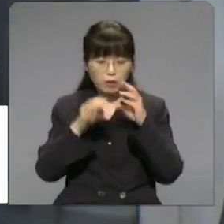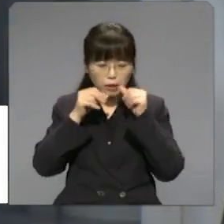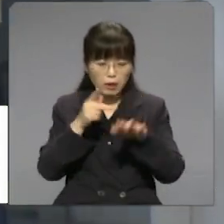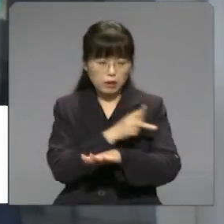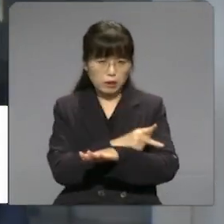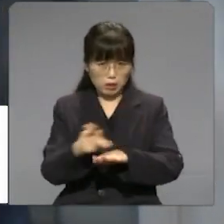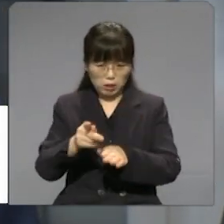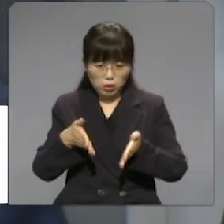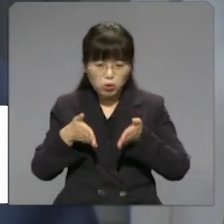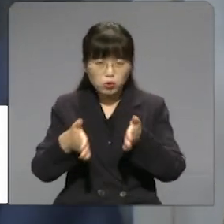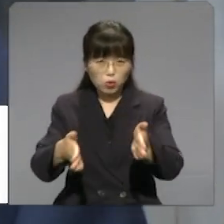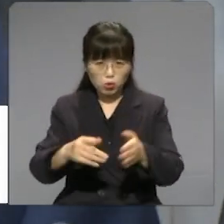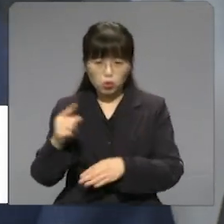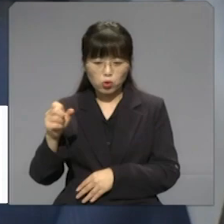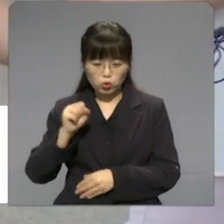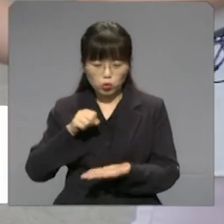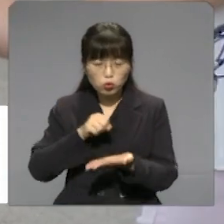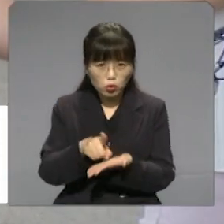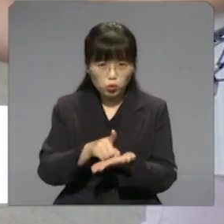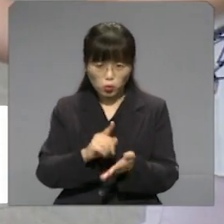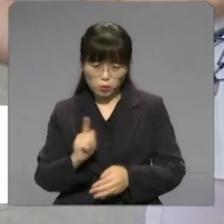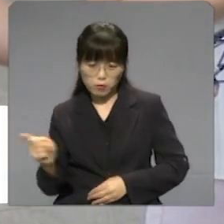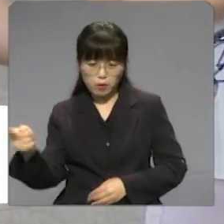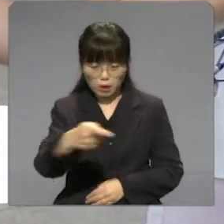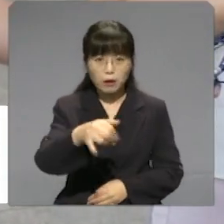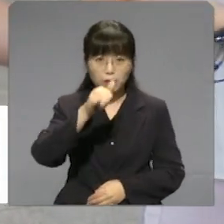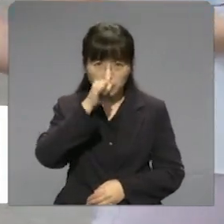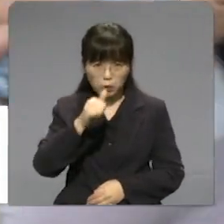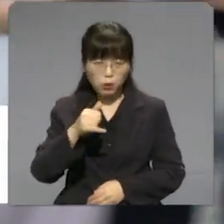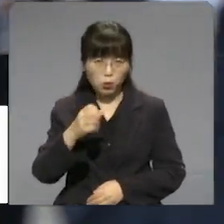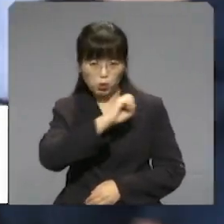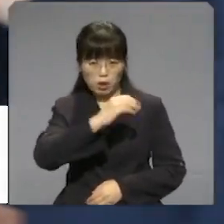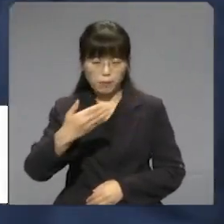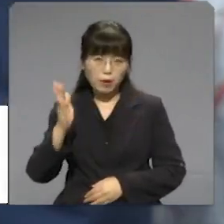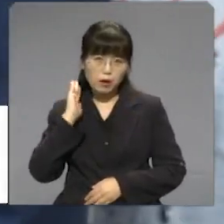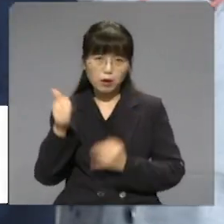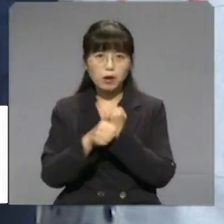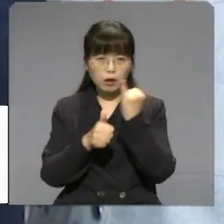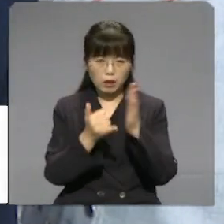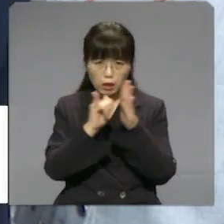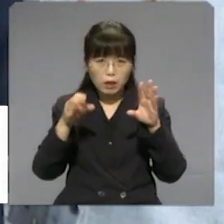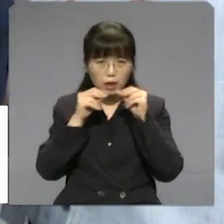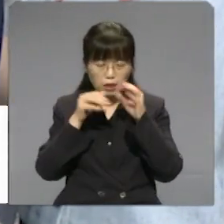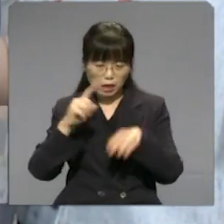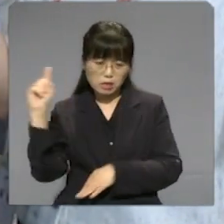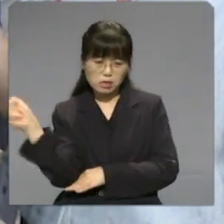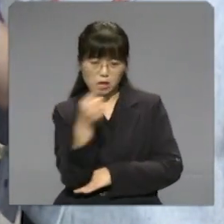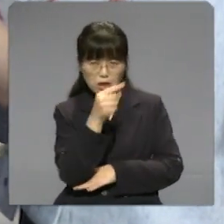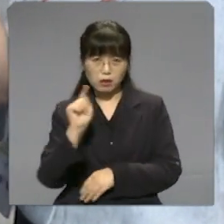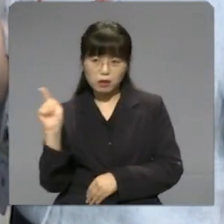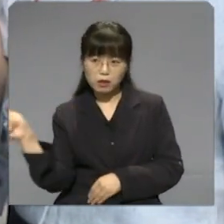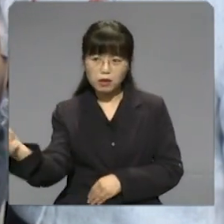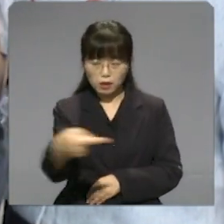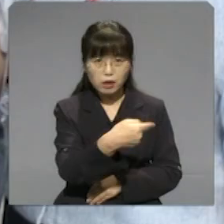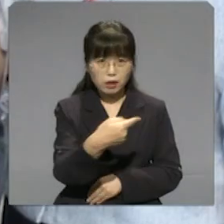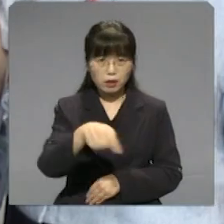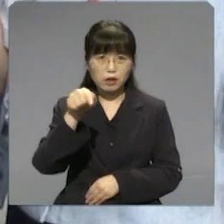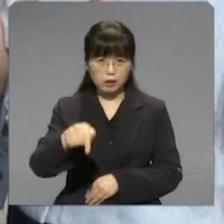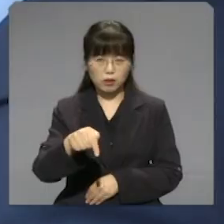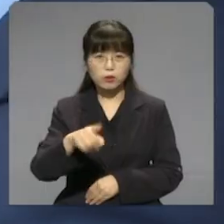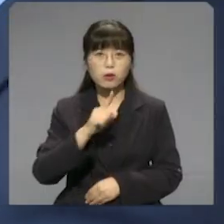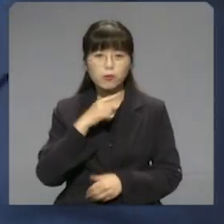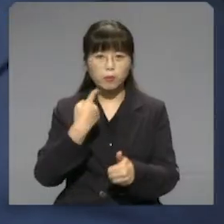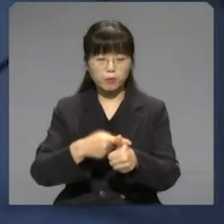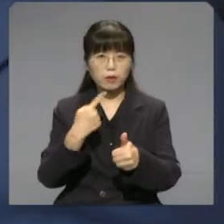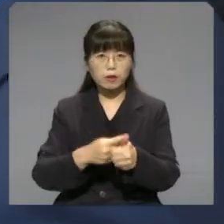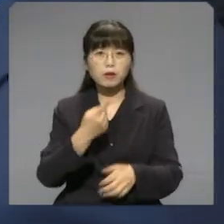땅에는 KTX 노선이 축구에 바나나킥처럼 휘더니 양평 김건희 여사 일가당은 야구의 슬라이더 볼처럼 궤적을 그리며